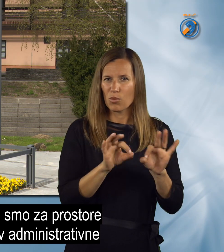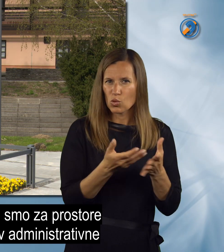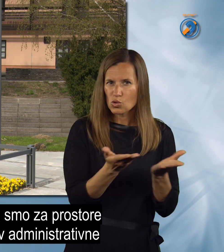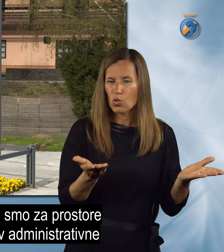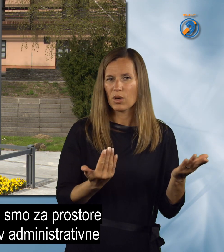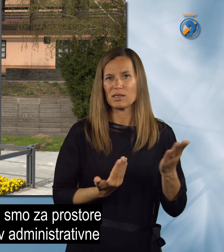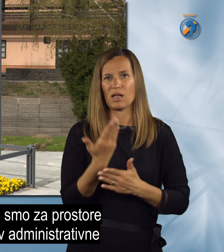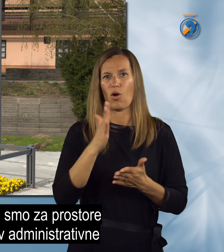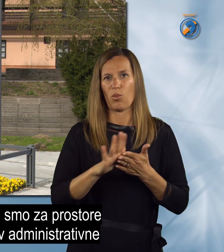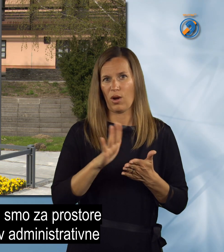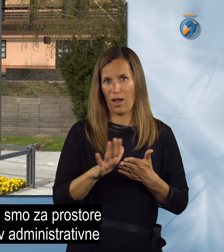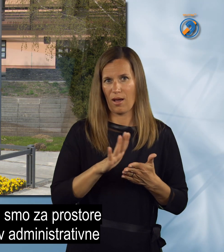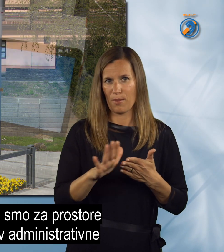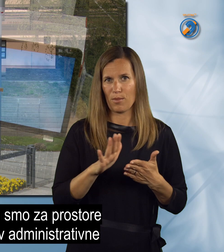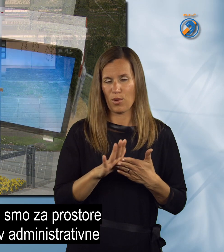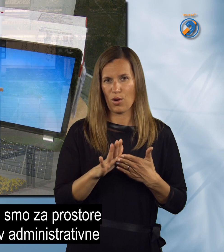in za uporabo